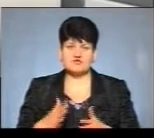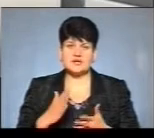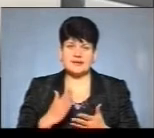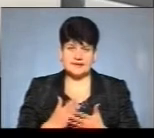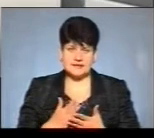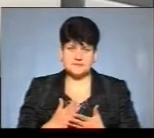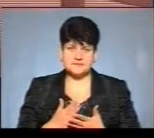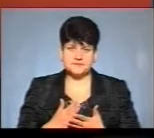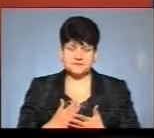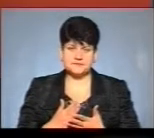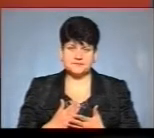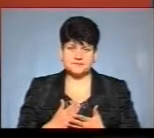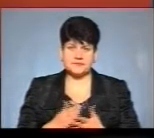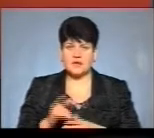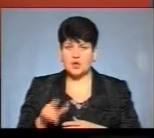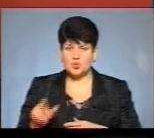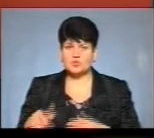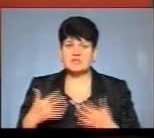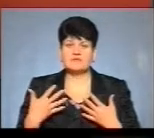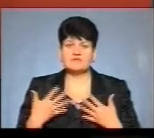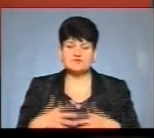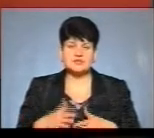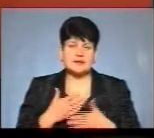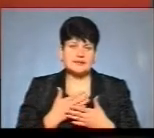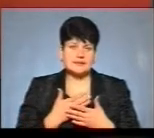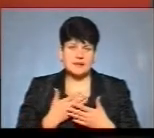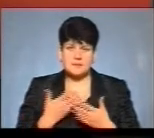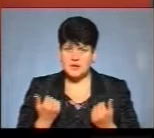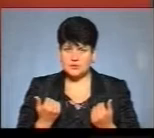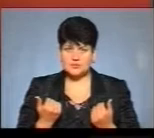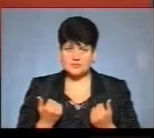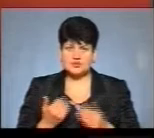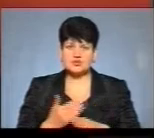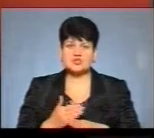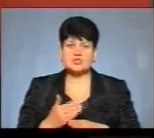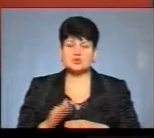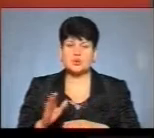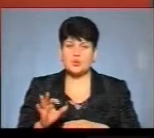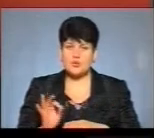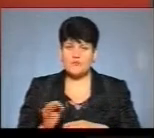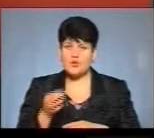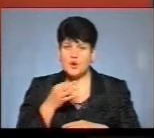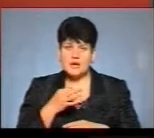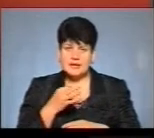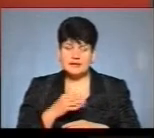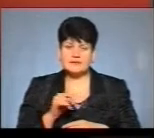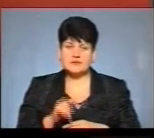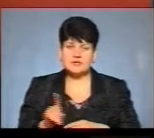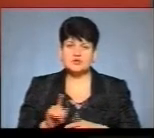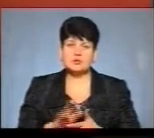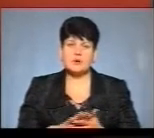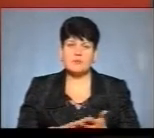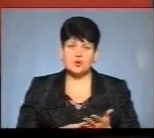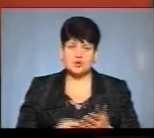тобто люди вже не мають частково ліків на те, щоб